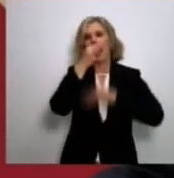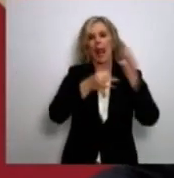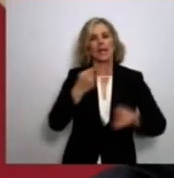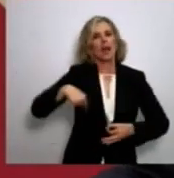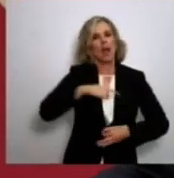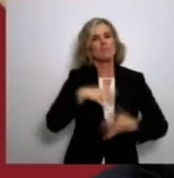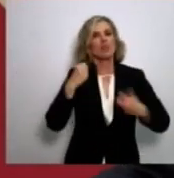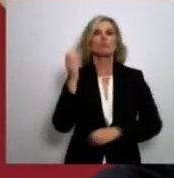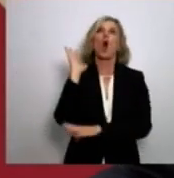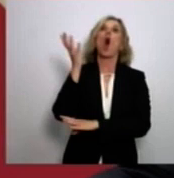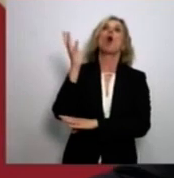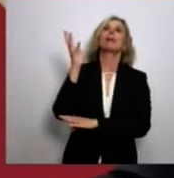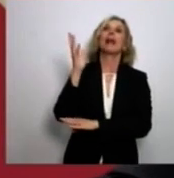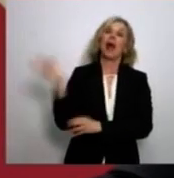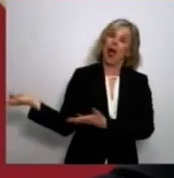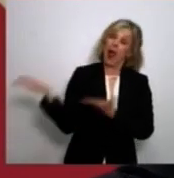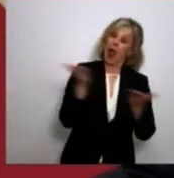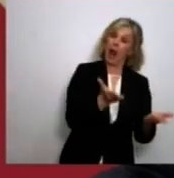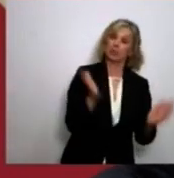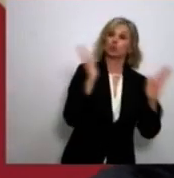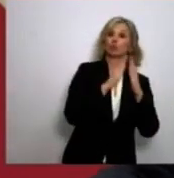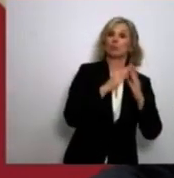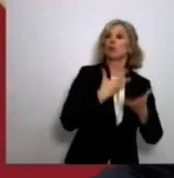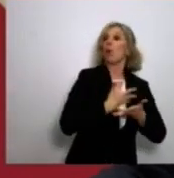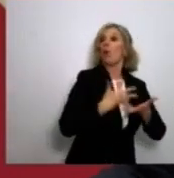έχουν την ομιλία τους δεξιά, αριστερά και δεν ξέρω κι εγώ πού.